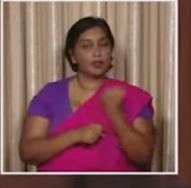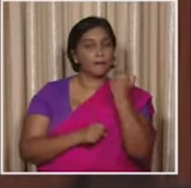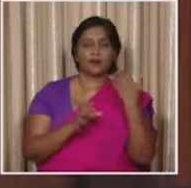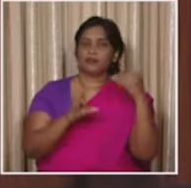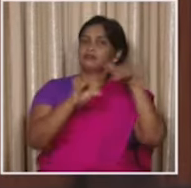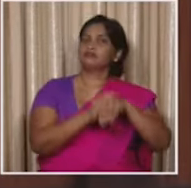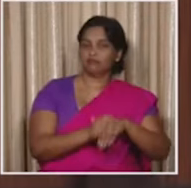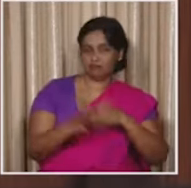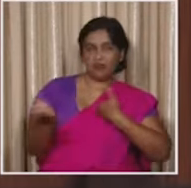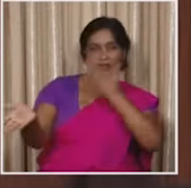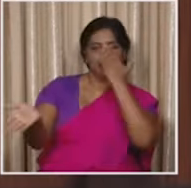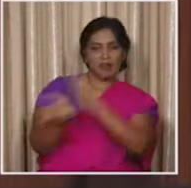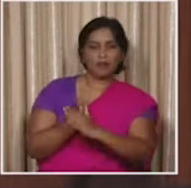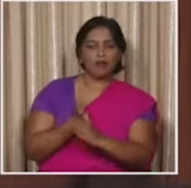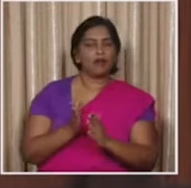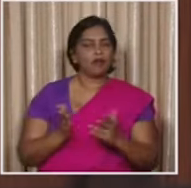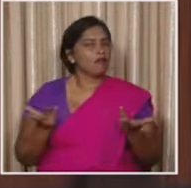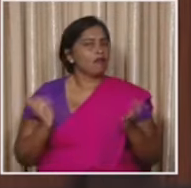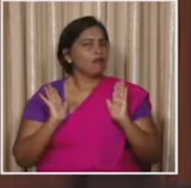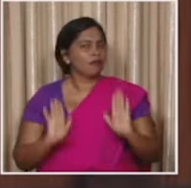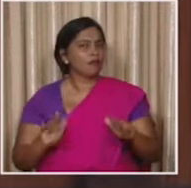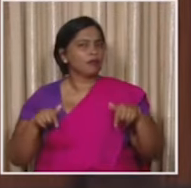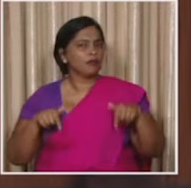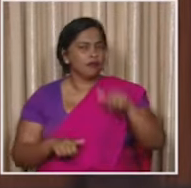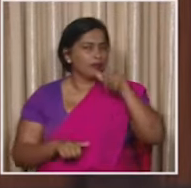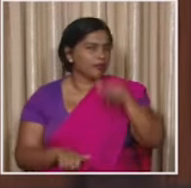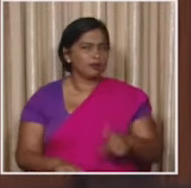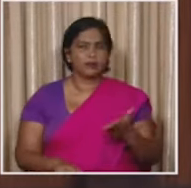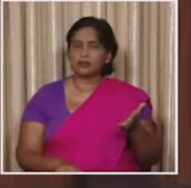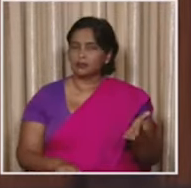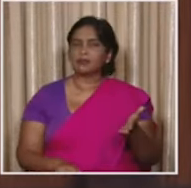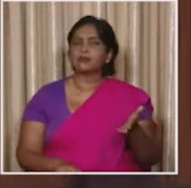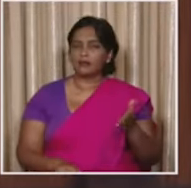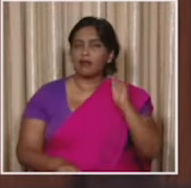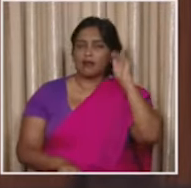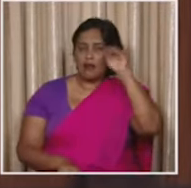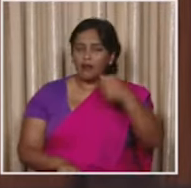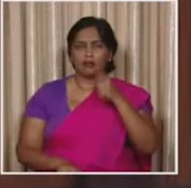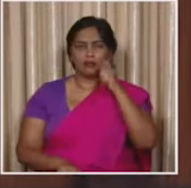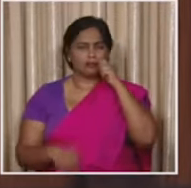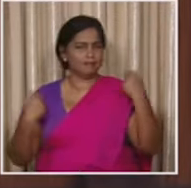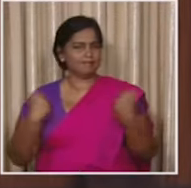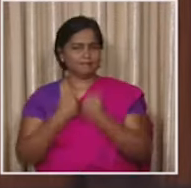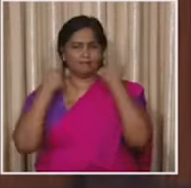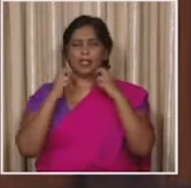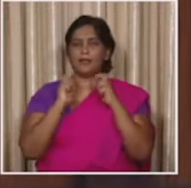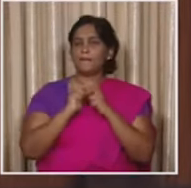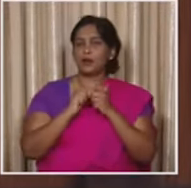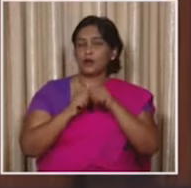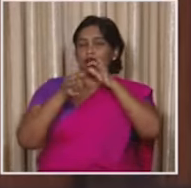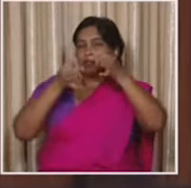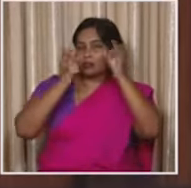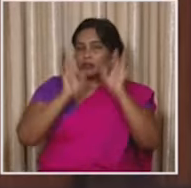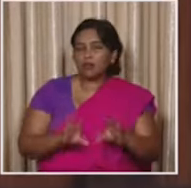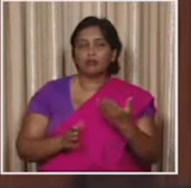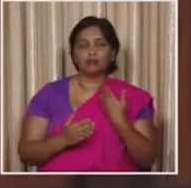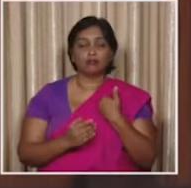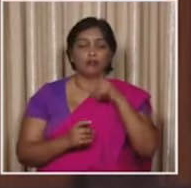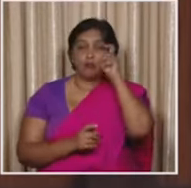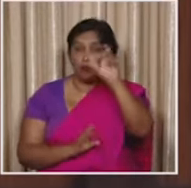உண்மையிலே யானைகளும் ஹியூமன் எலிபன்ட் கான்ஃபிளிக்ட், யானைகளும் பாதுகாக்கப்பட வேண்டும், அத்தோடு எங்களுடைய மக்களுடைய வாழ்வாதாரம் அளிக்காத